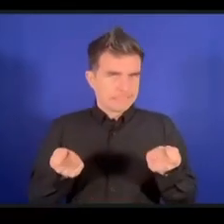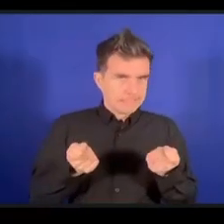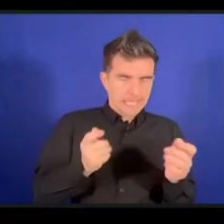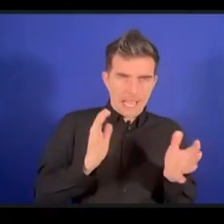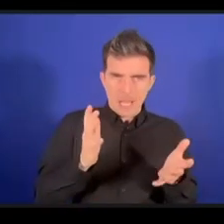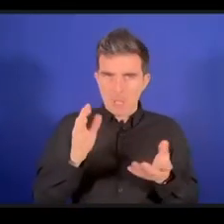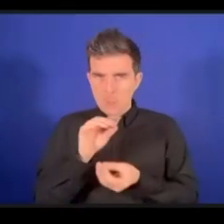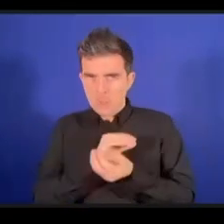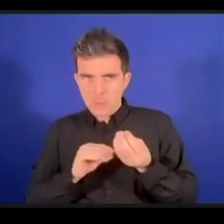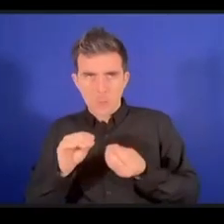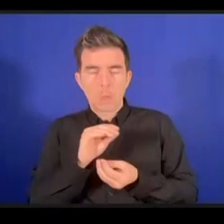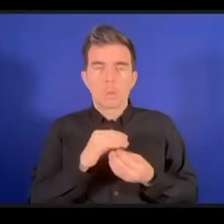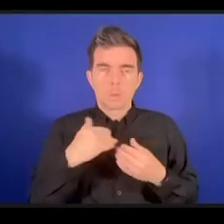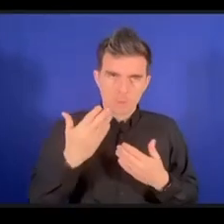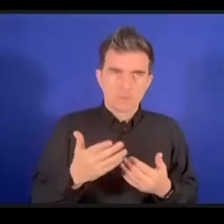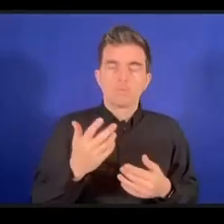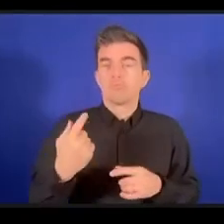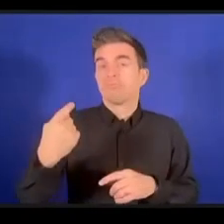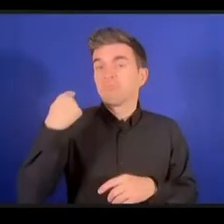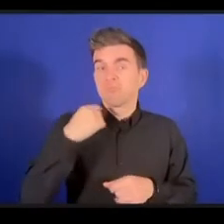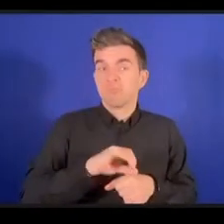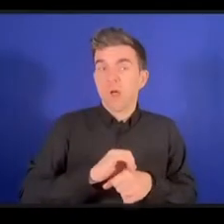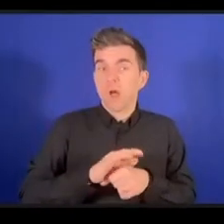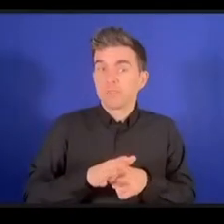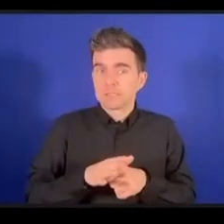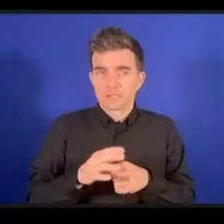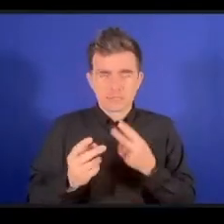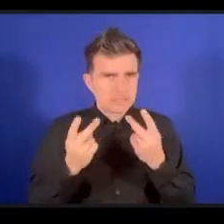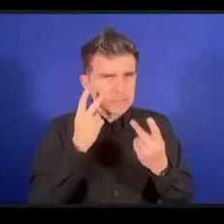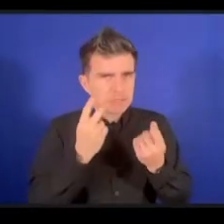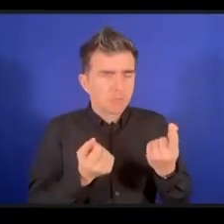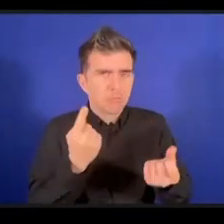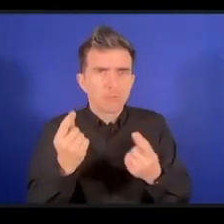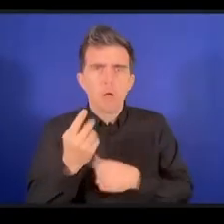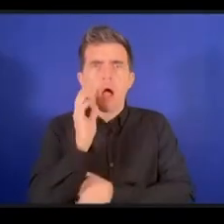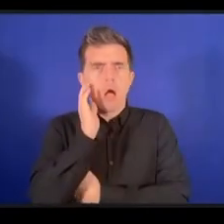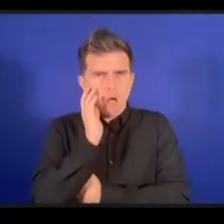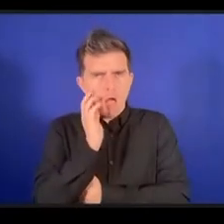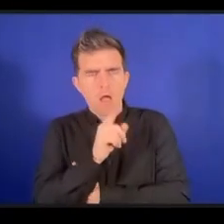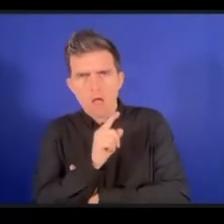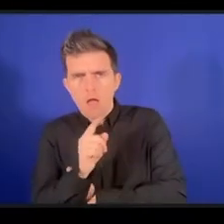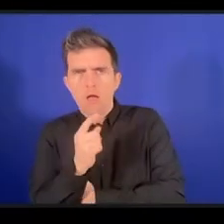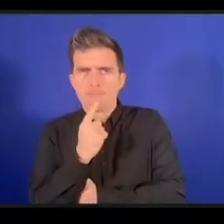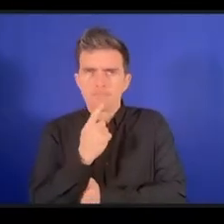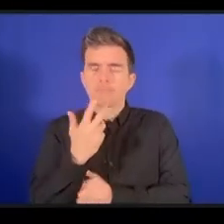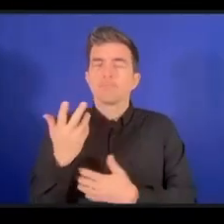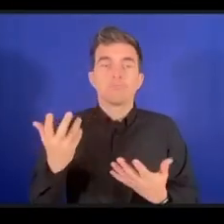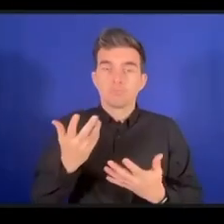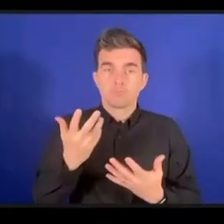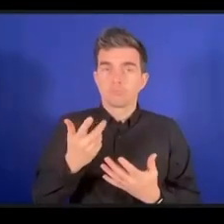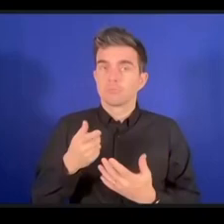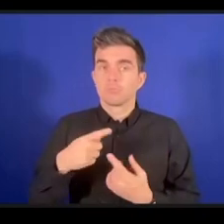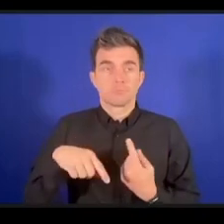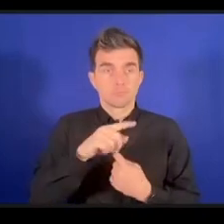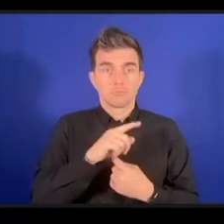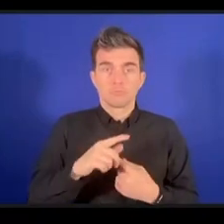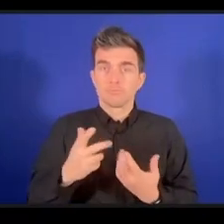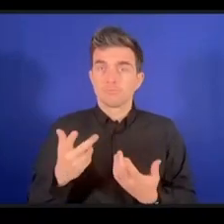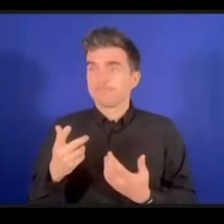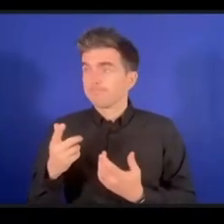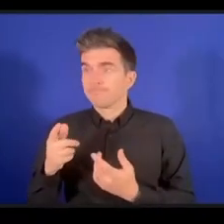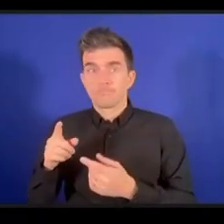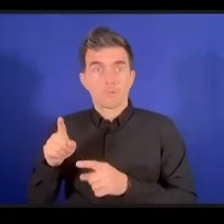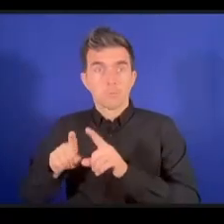流行。为了解决这个问题呢，我们也推出了这个报告，叫做2022可持续的数字健康，涵盖